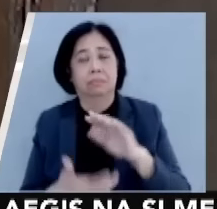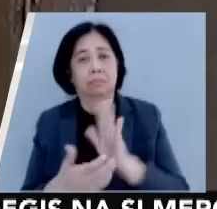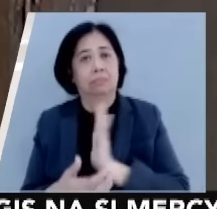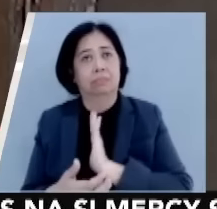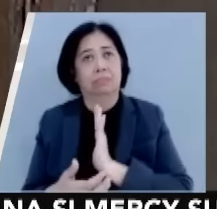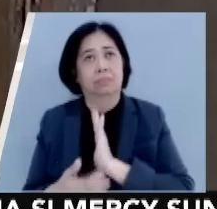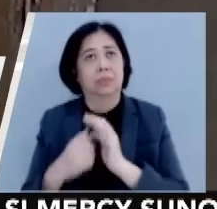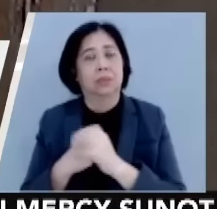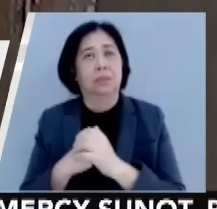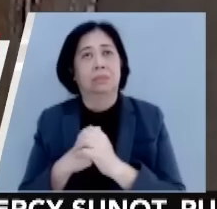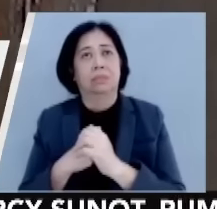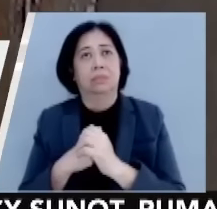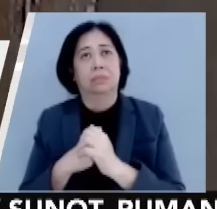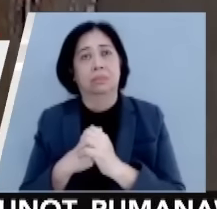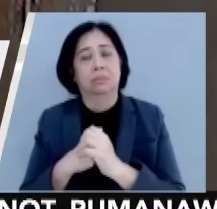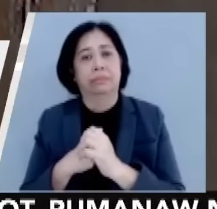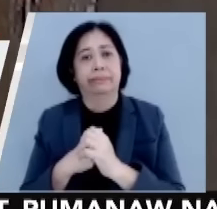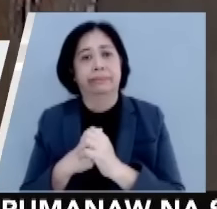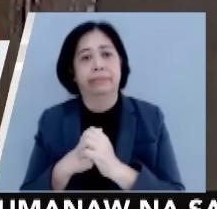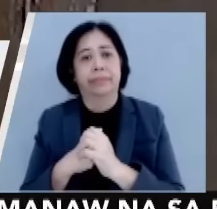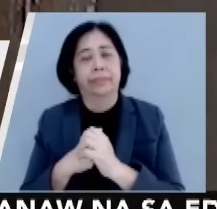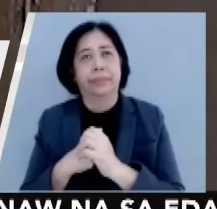Maano po sa pamilya niya.